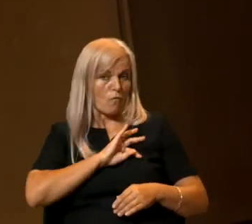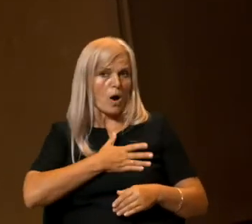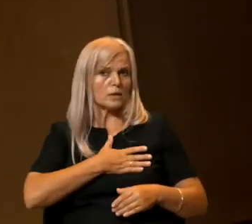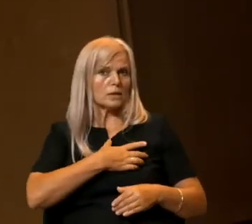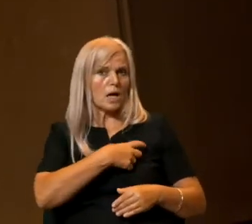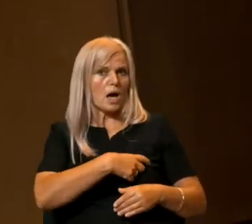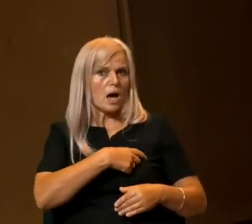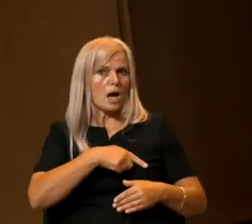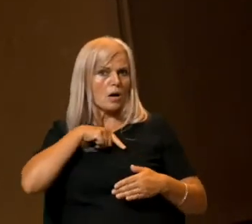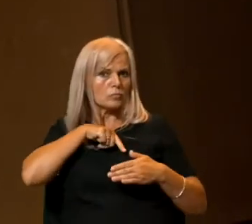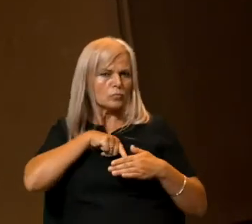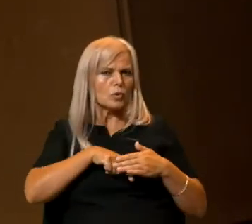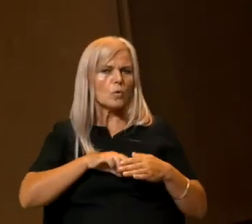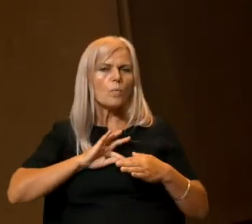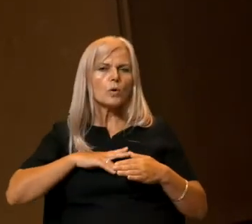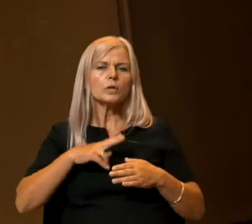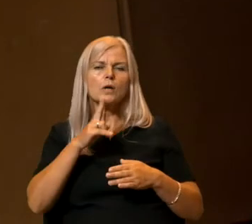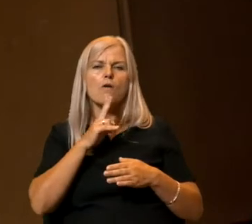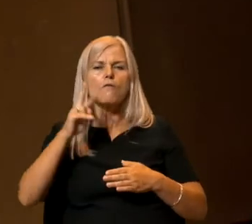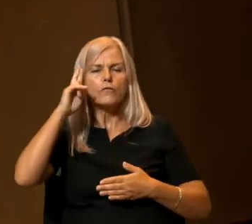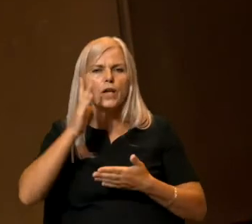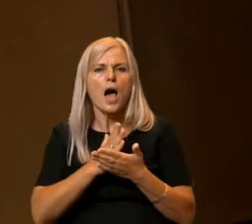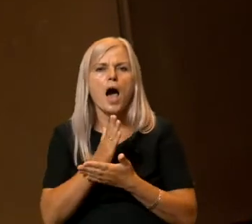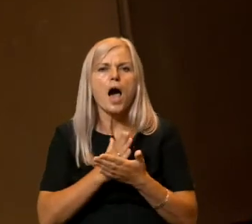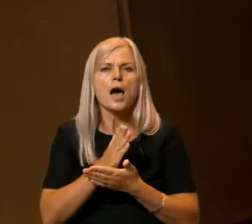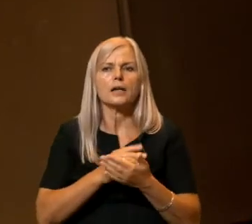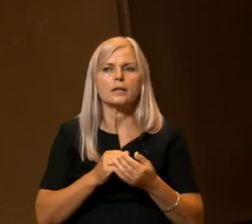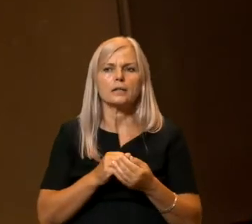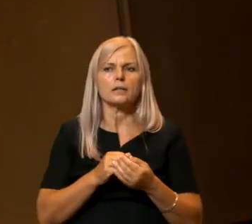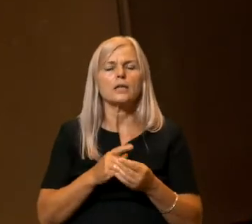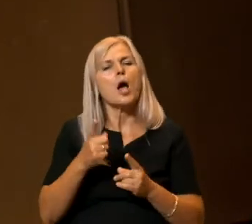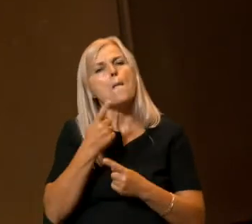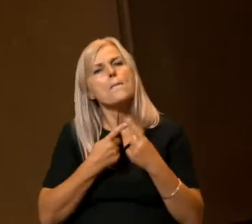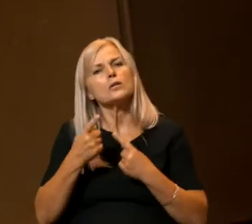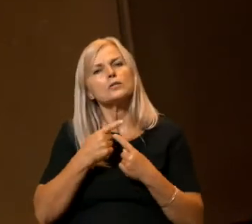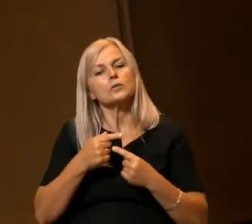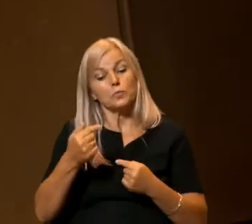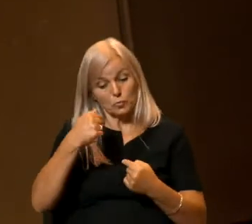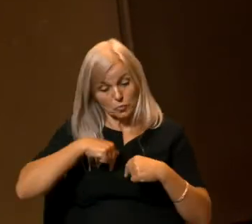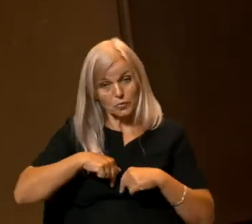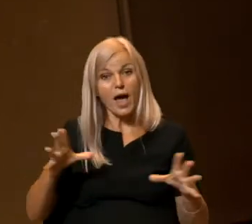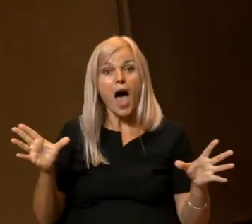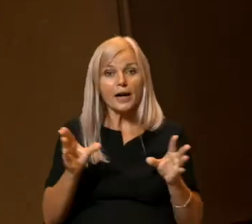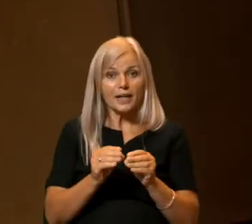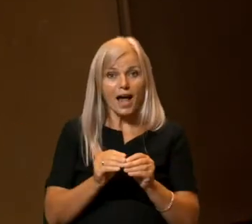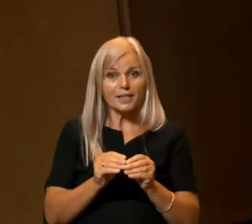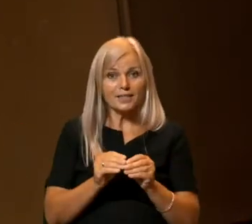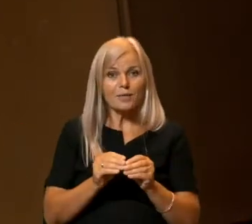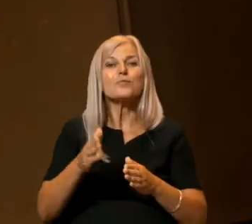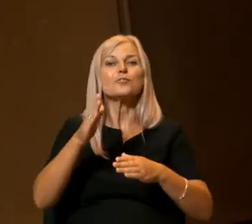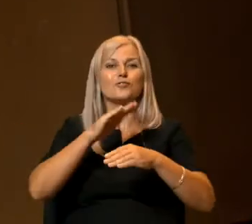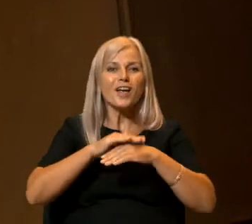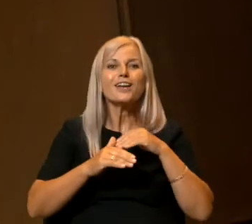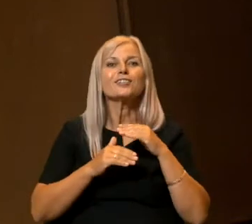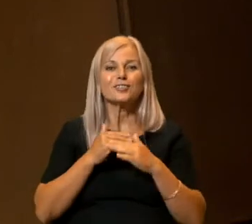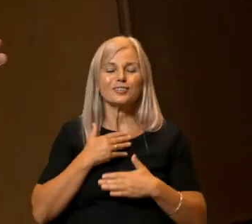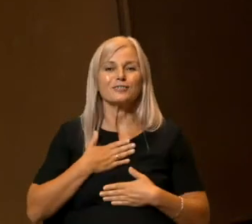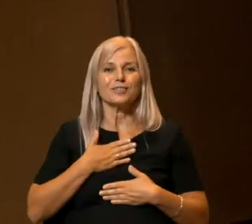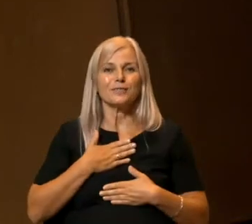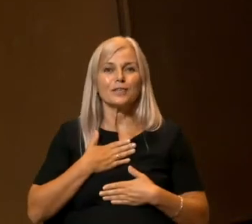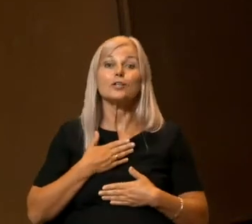głębokiego chrześcijaństwa, to wydaje mi się, że gdyby dzisiaj był z nami, byłby bardzo szczęśliwy, że pana książka się ukazała i